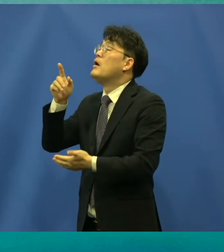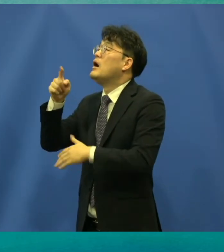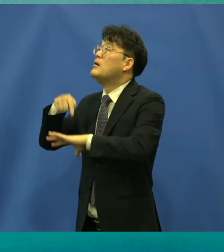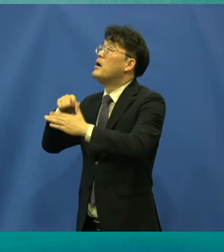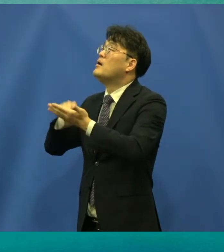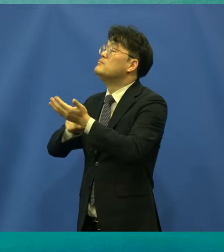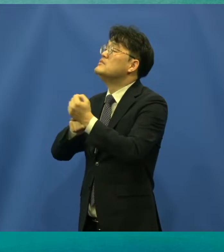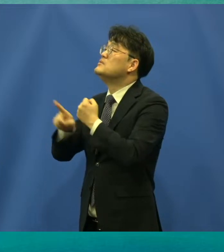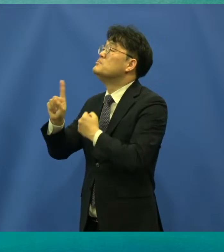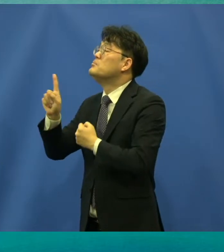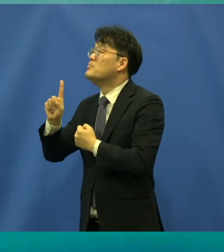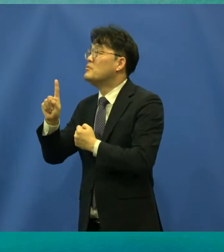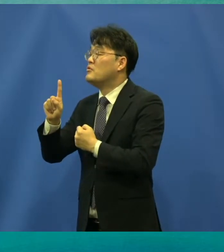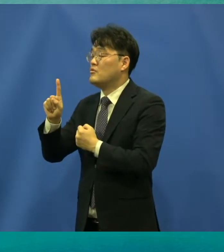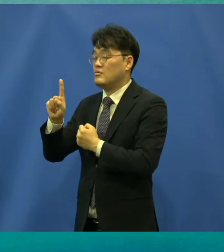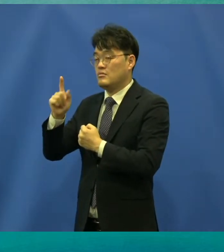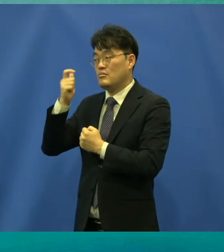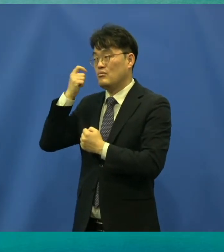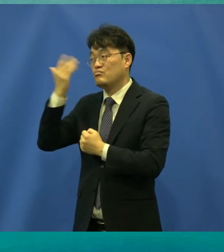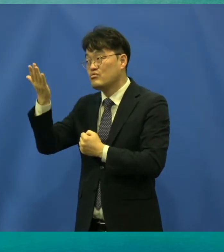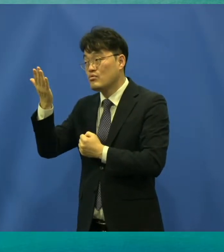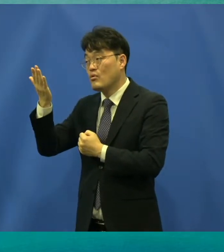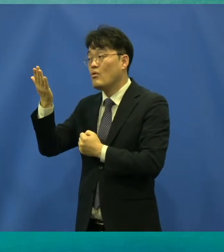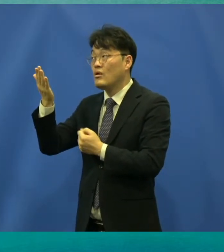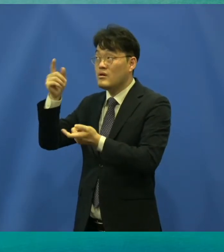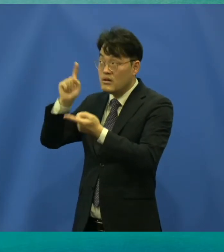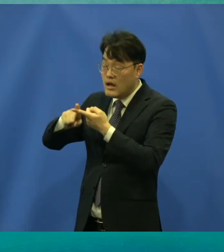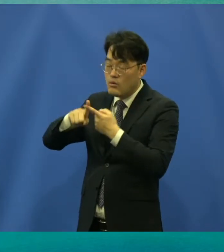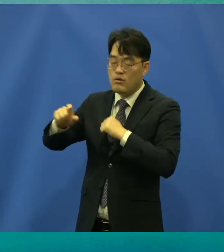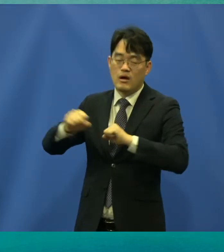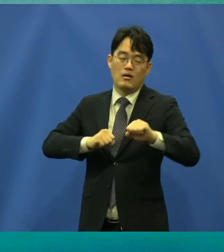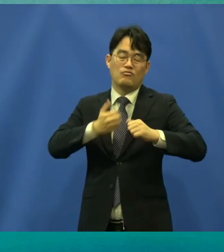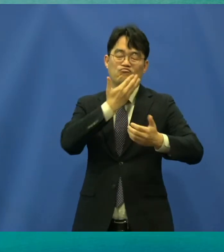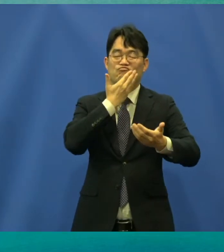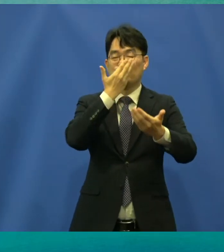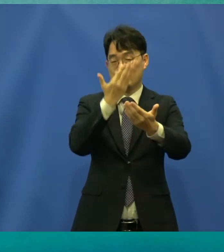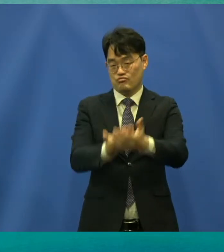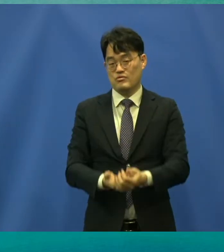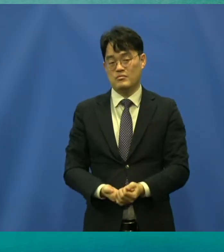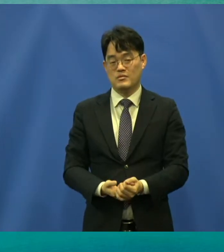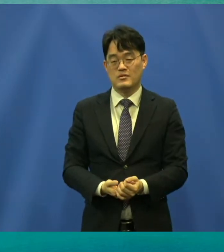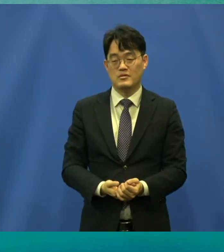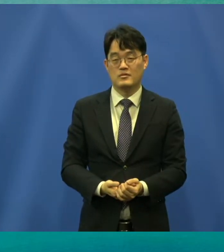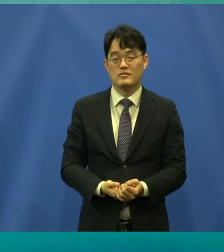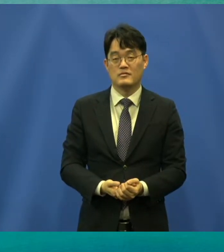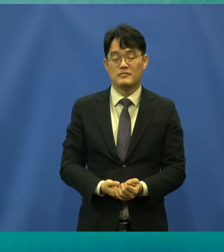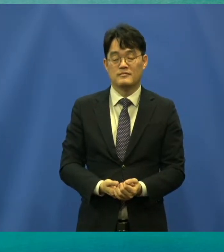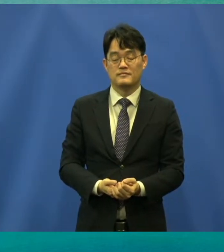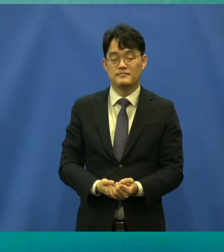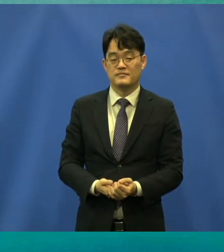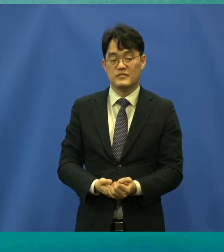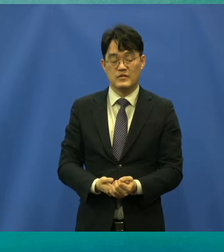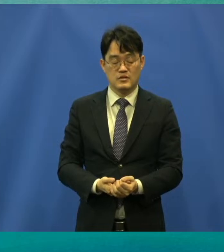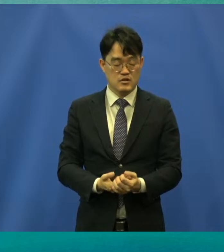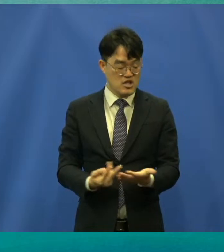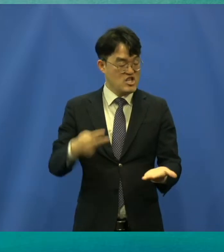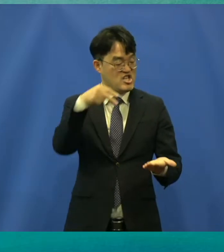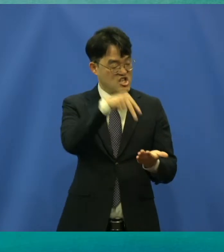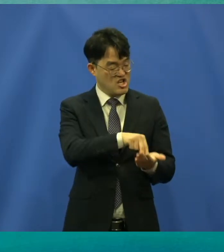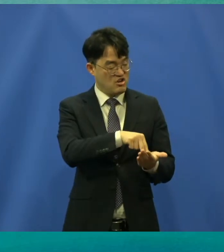하나님이 요나에게 당신의 마음을 보이신 거예요. 일어나 가라, 선포하라. 이 말은